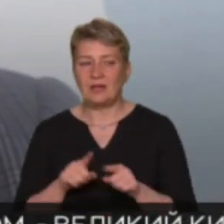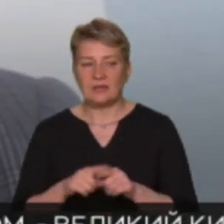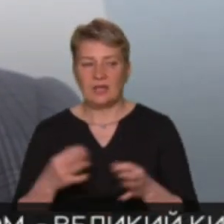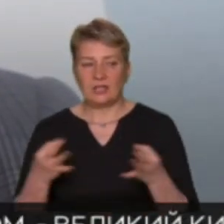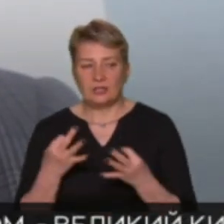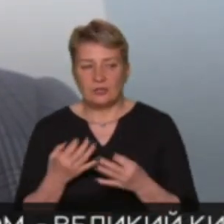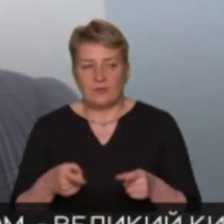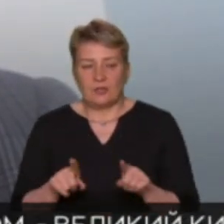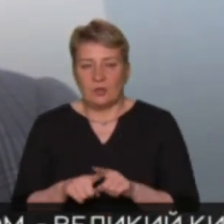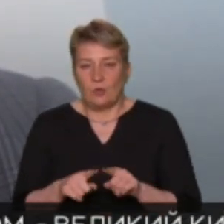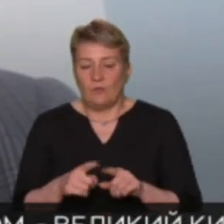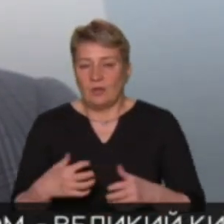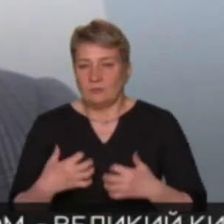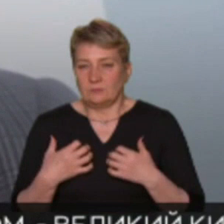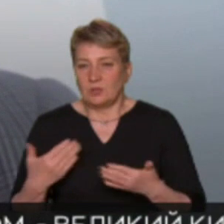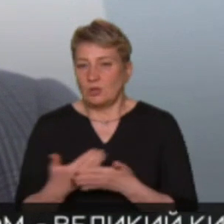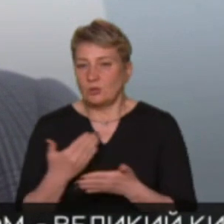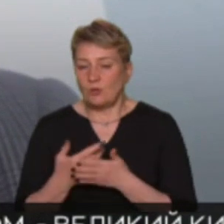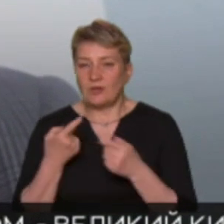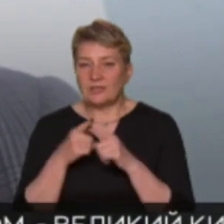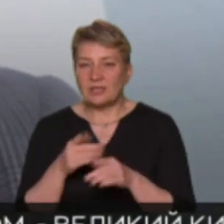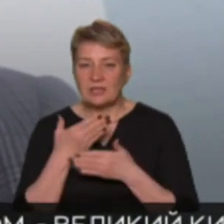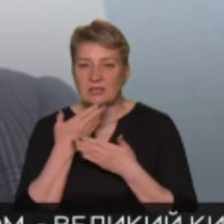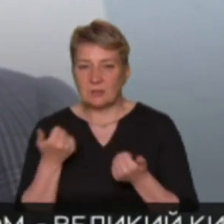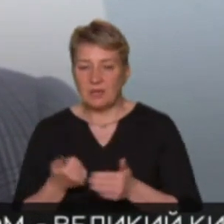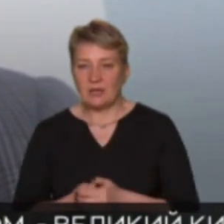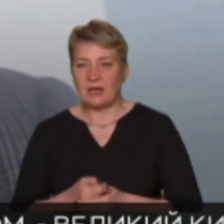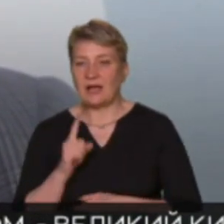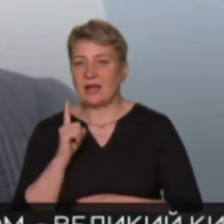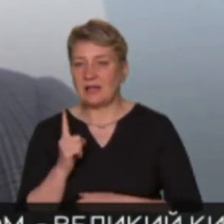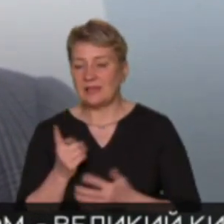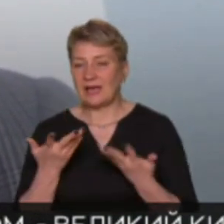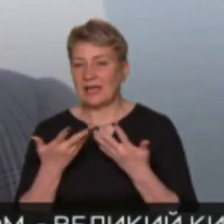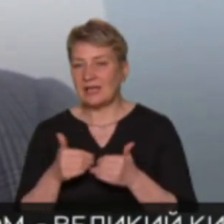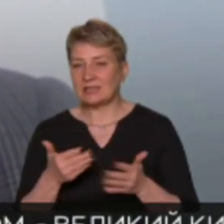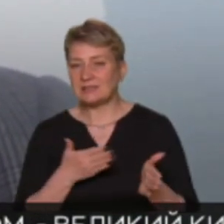такого, може, кардинально нового технологічного немає, але це система така